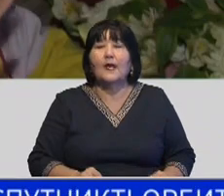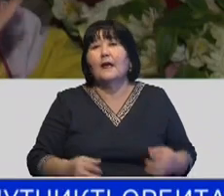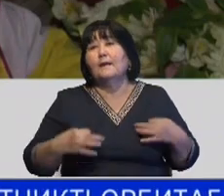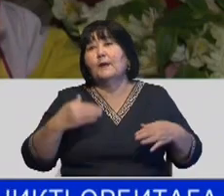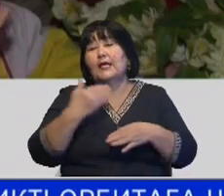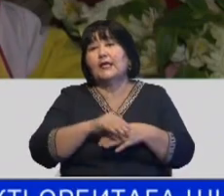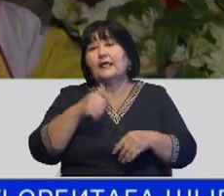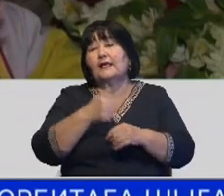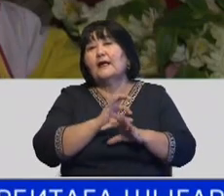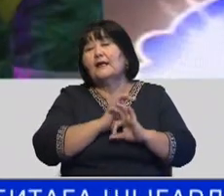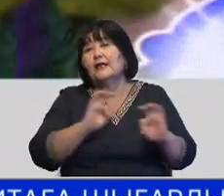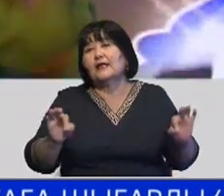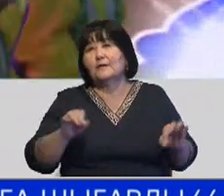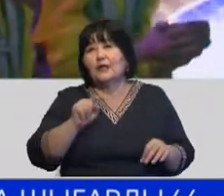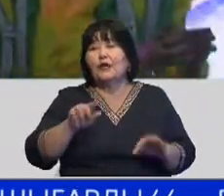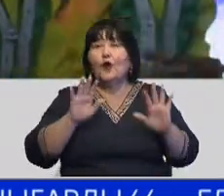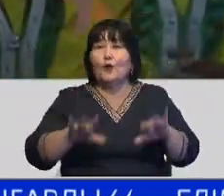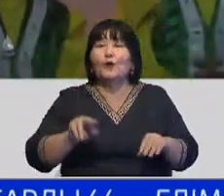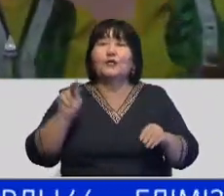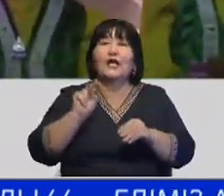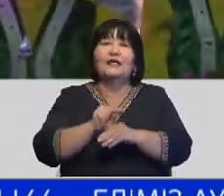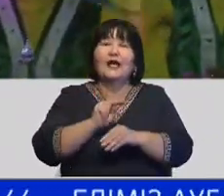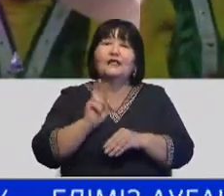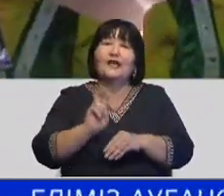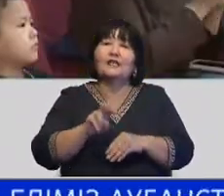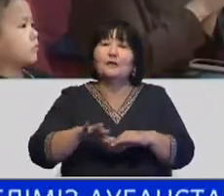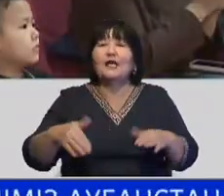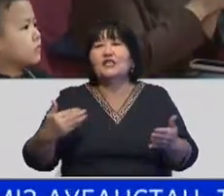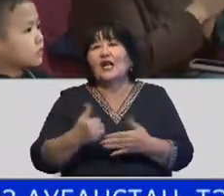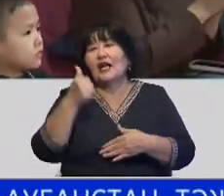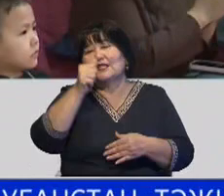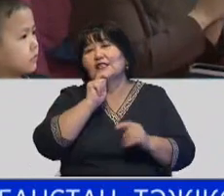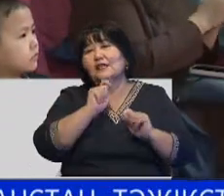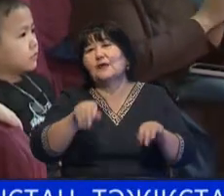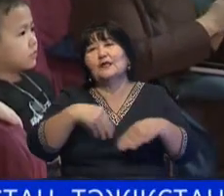Мерекелік кештің ең керемет сәті орталықтан тәлім алып жүрген барлық балаға жаңа жылдық